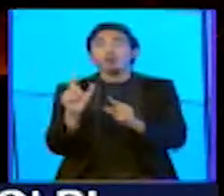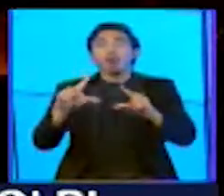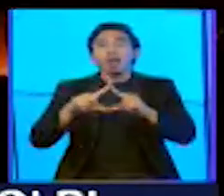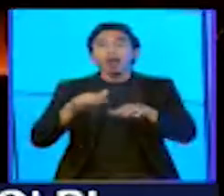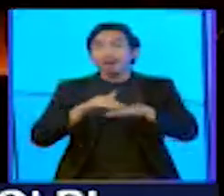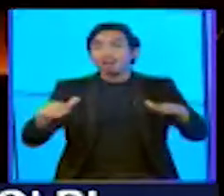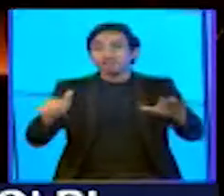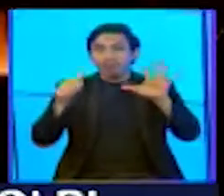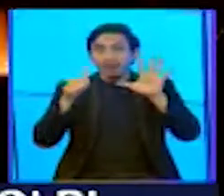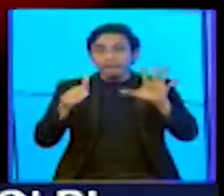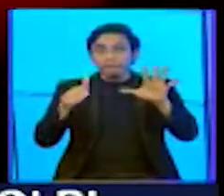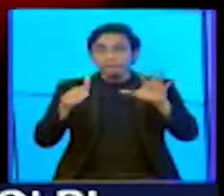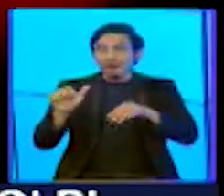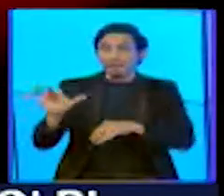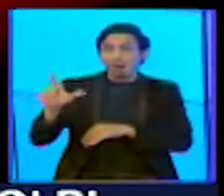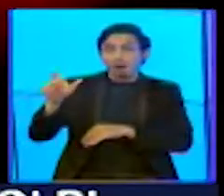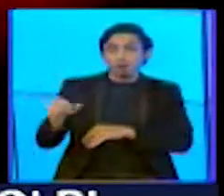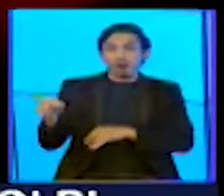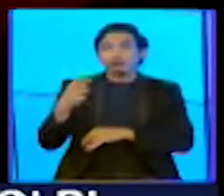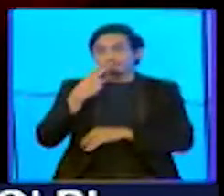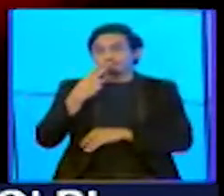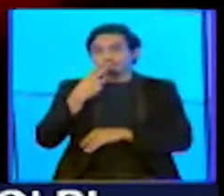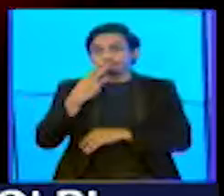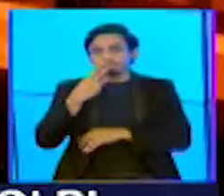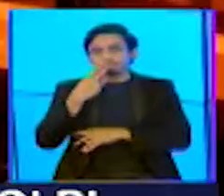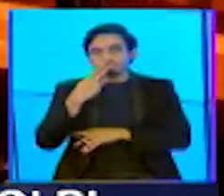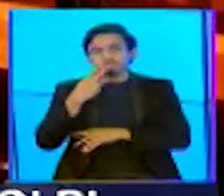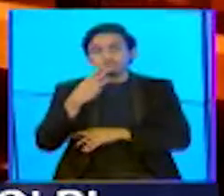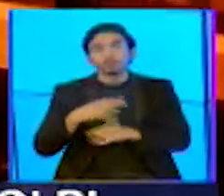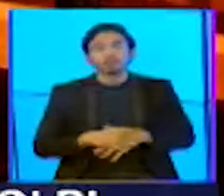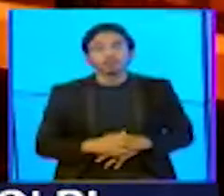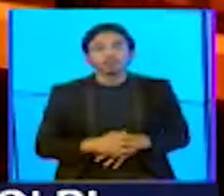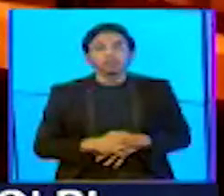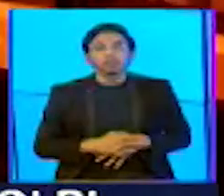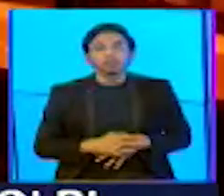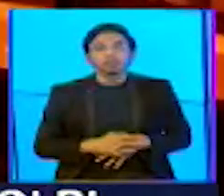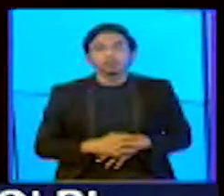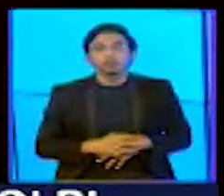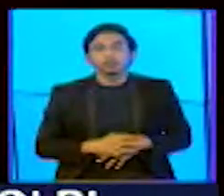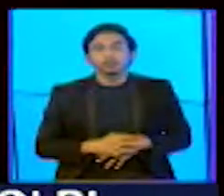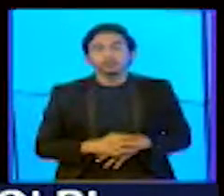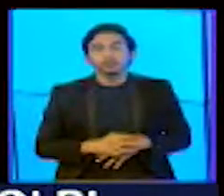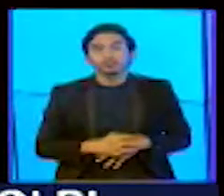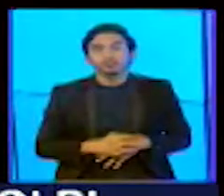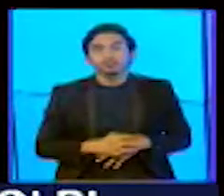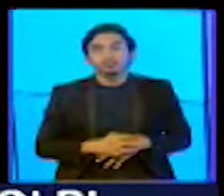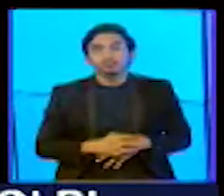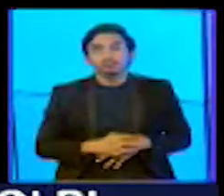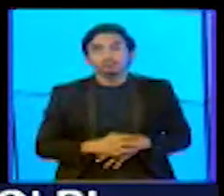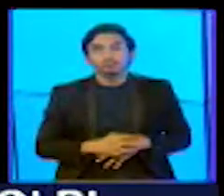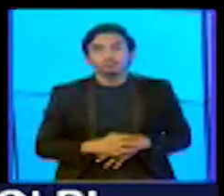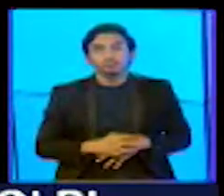mereka dalam melaksanakan kegiatan selain melakukan pekerjaan yang sudah ditugaskan oleh mereka, mereka merokok